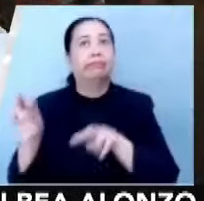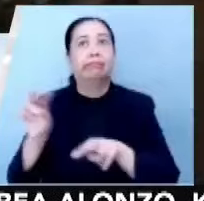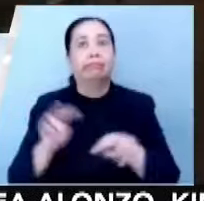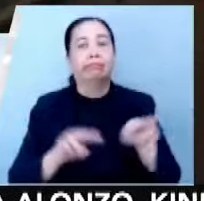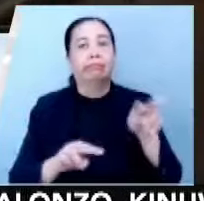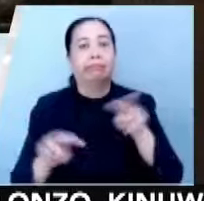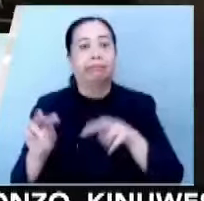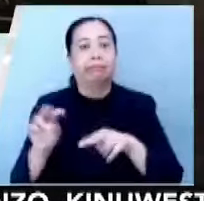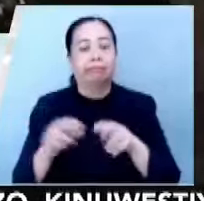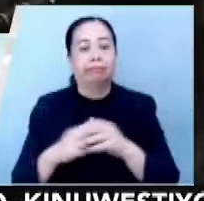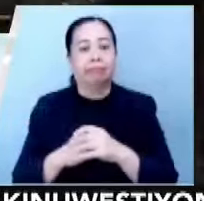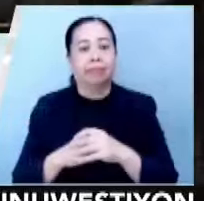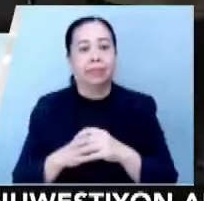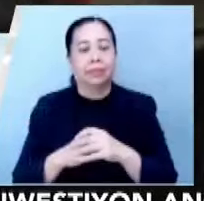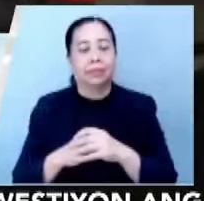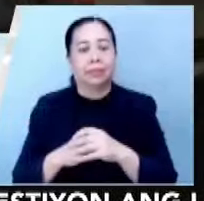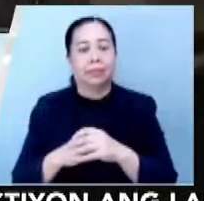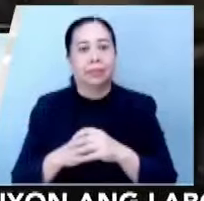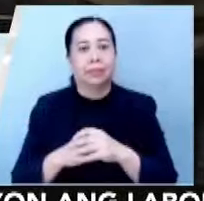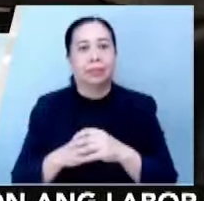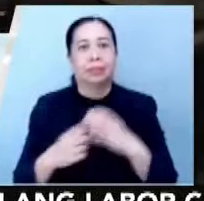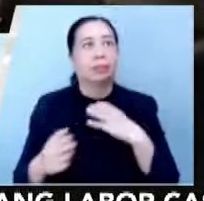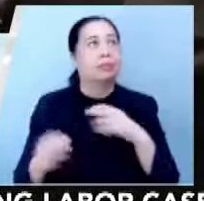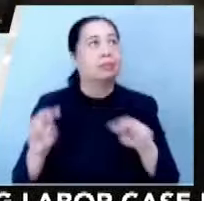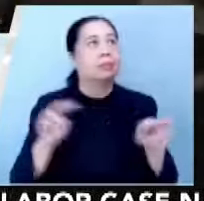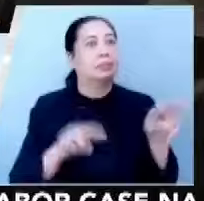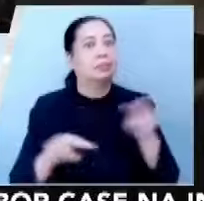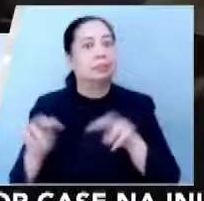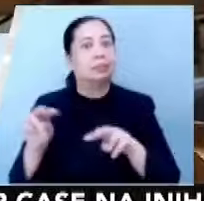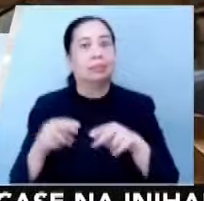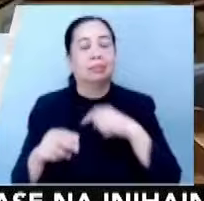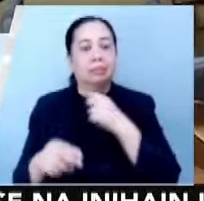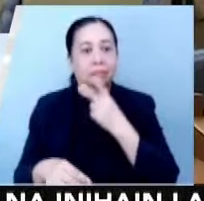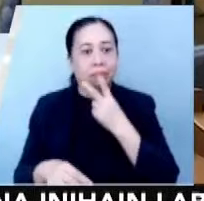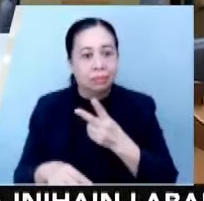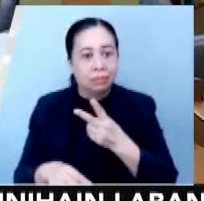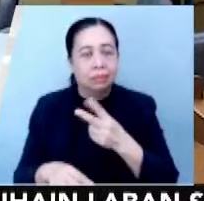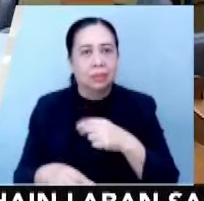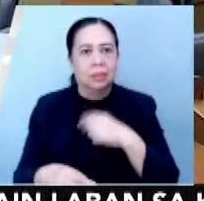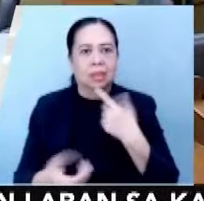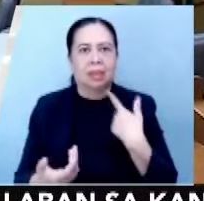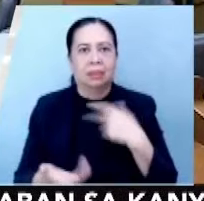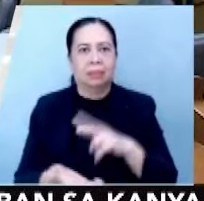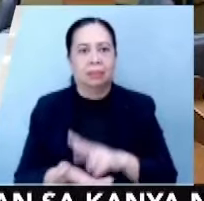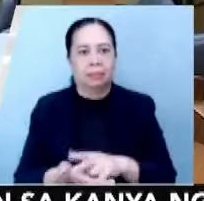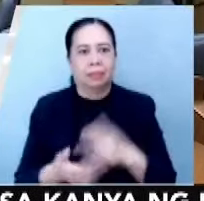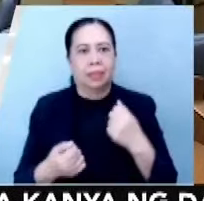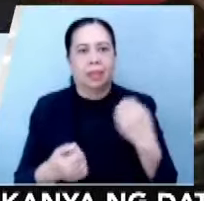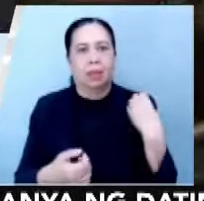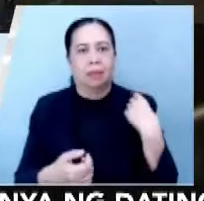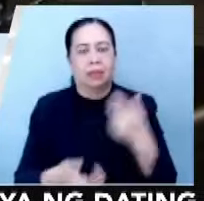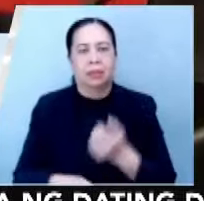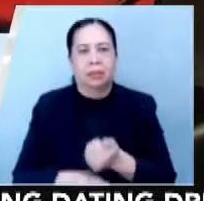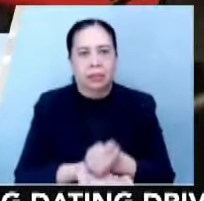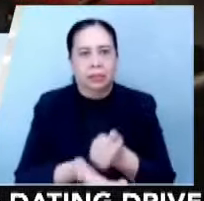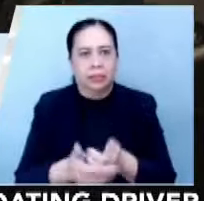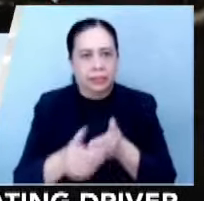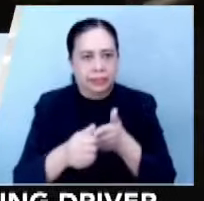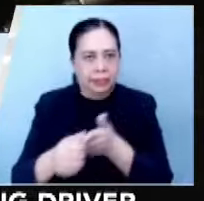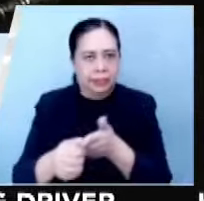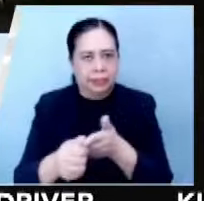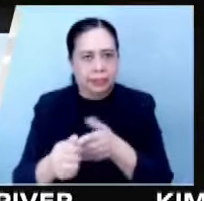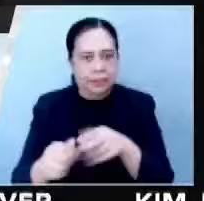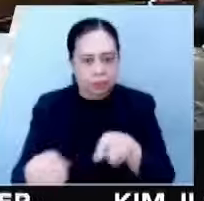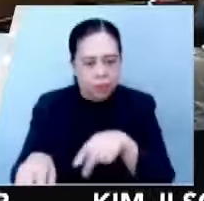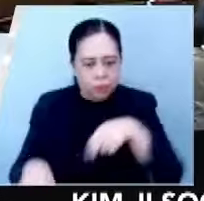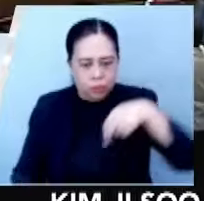Nakatingin sa mga congressman, hindi naman tumumbap. There will be officers here to guide the